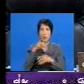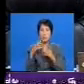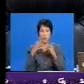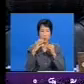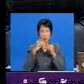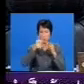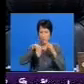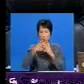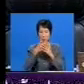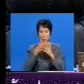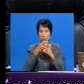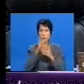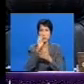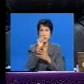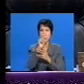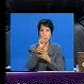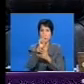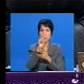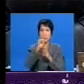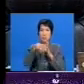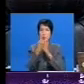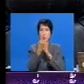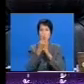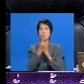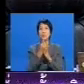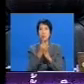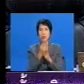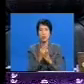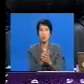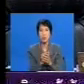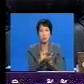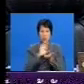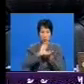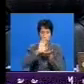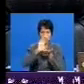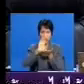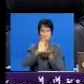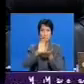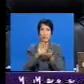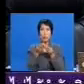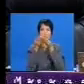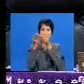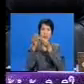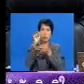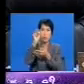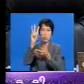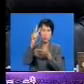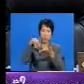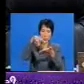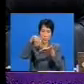อภิปรายทั้งสิ้น41ชั่วโมงหลังจากนี้ค่ะร่างพระราชบัญญัติดังกล่าวจะเข้าสู่การพิจารณาของวุฒิสภาต่อไปค่ะ